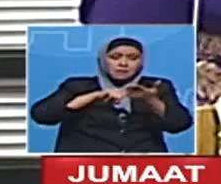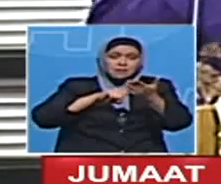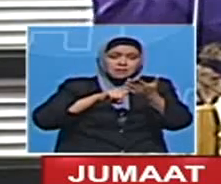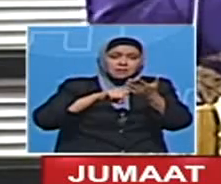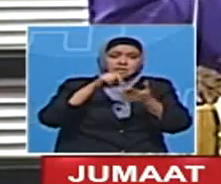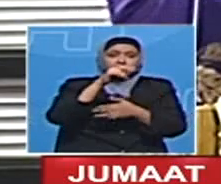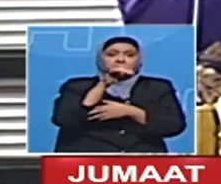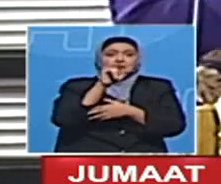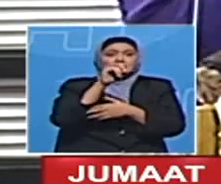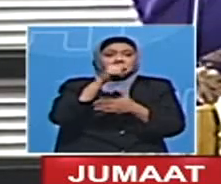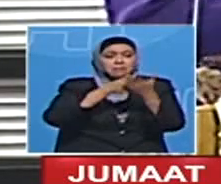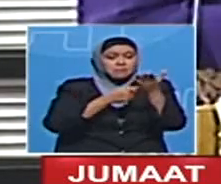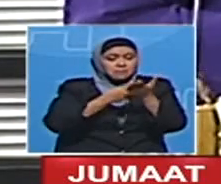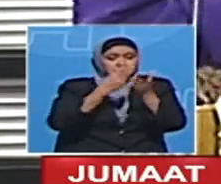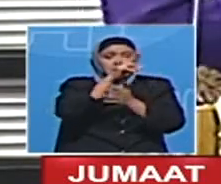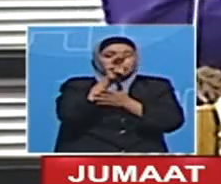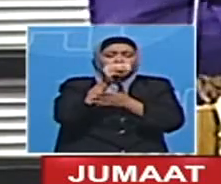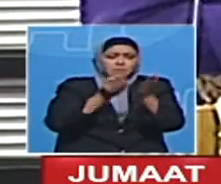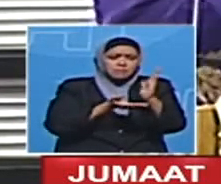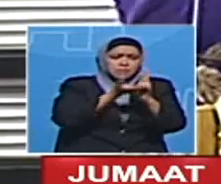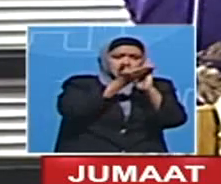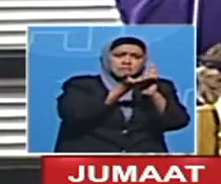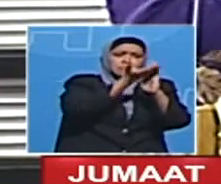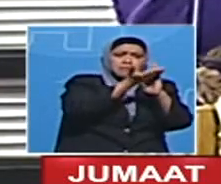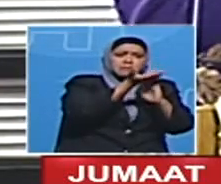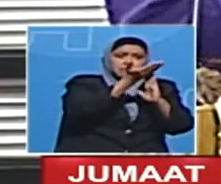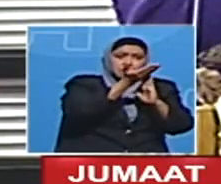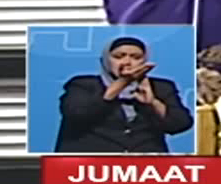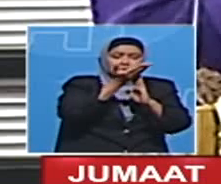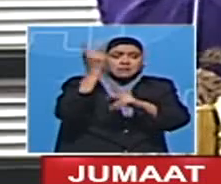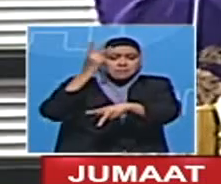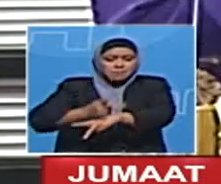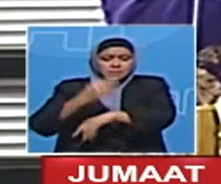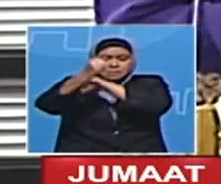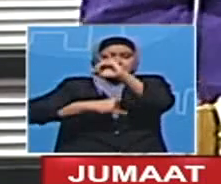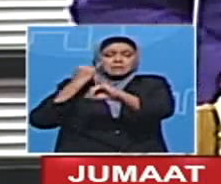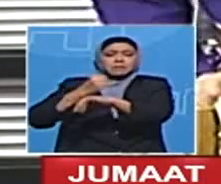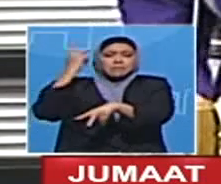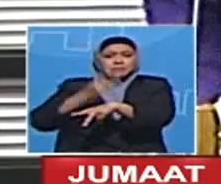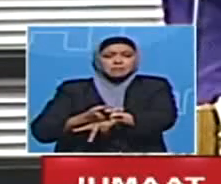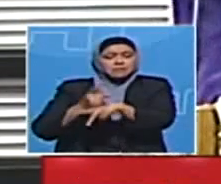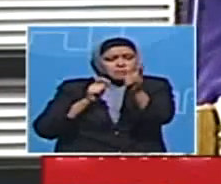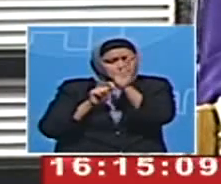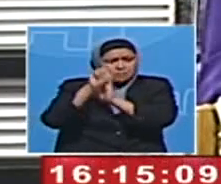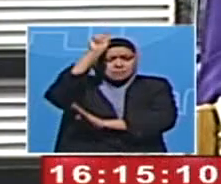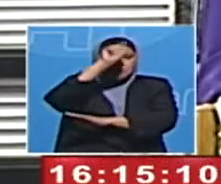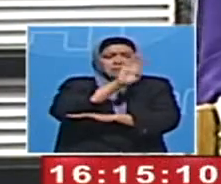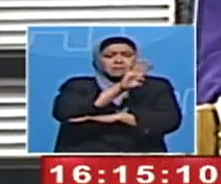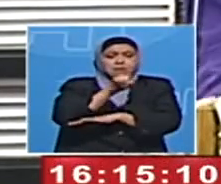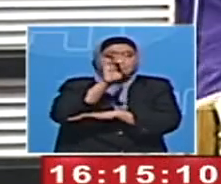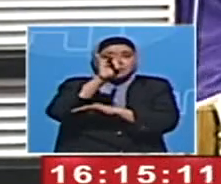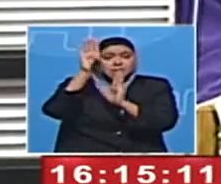nilainya reser antarabangsa kekal tinggi sebanyak r18 bilion pada 15